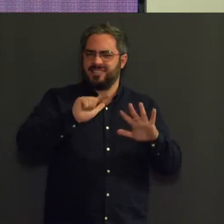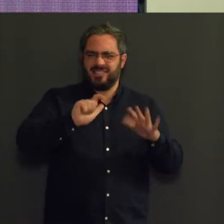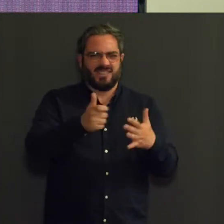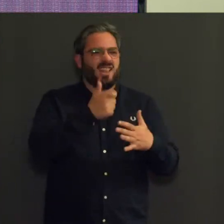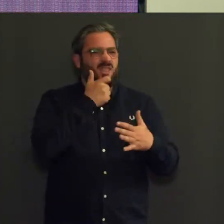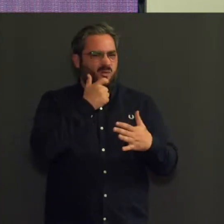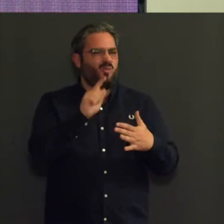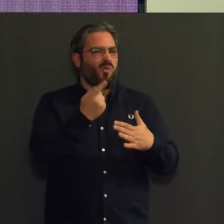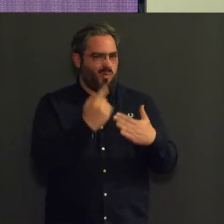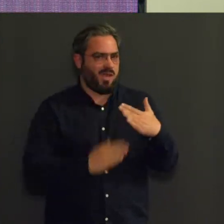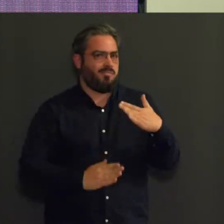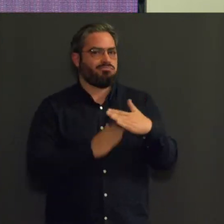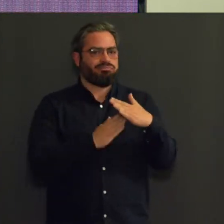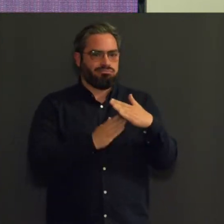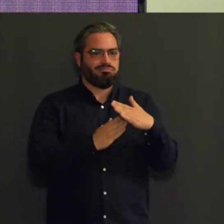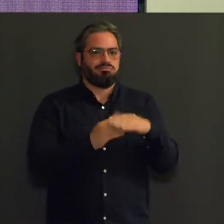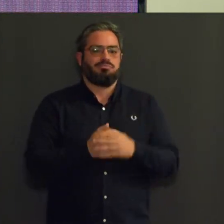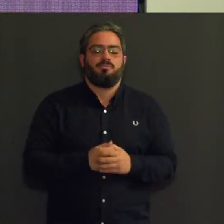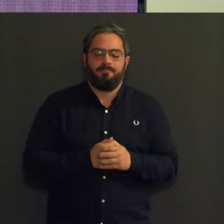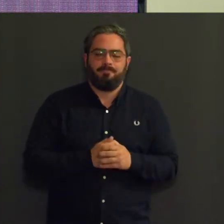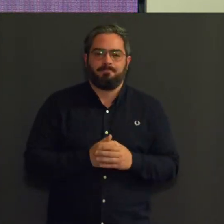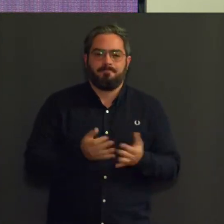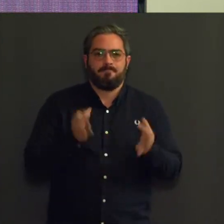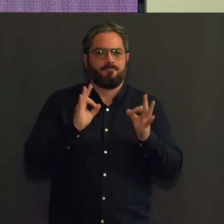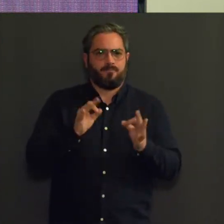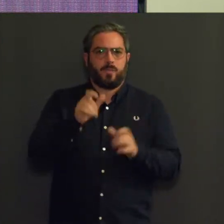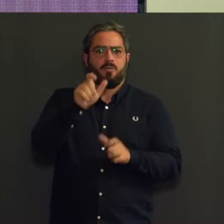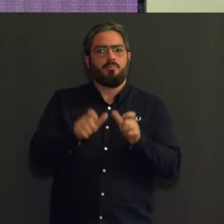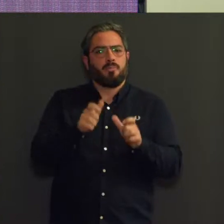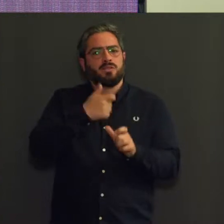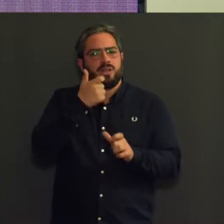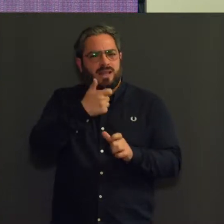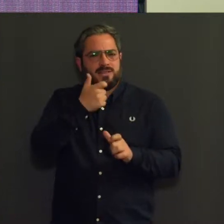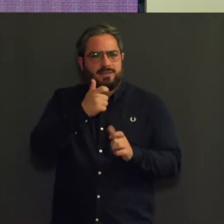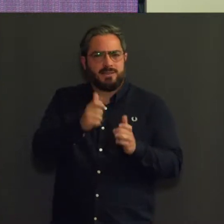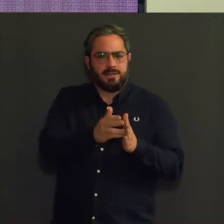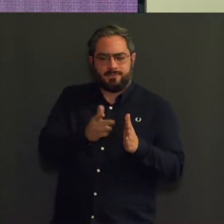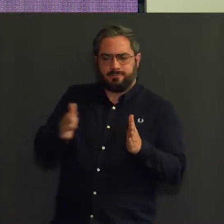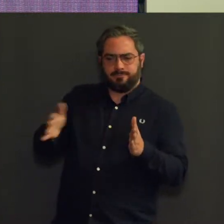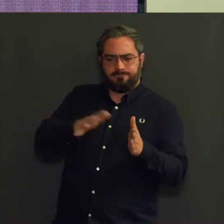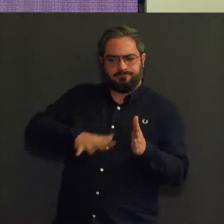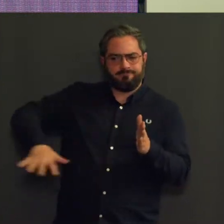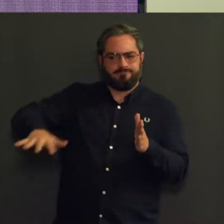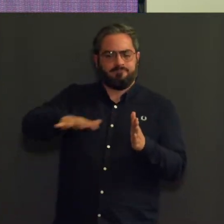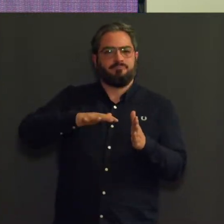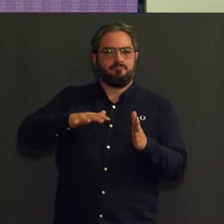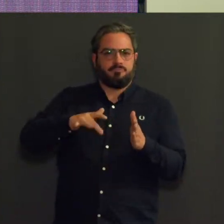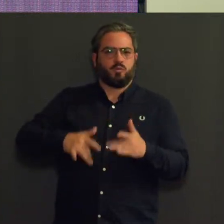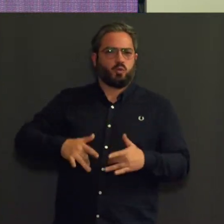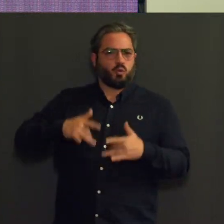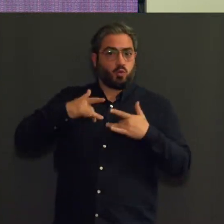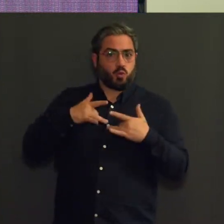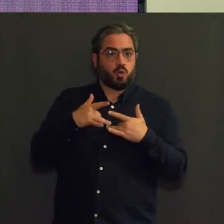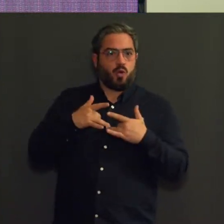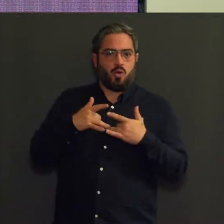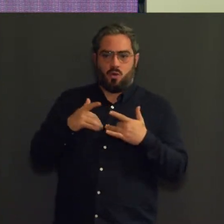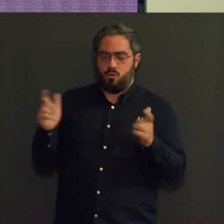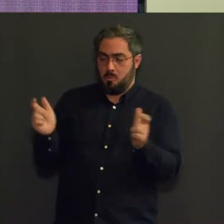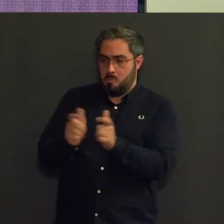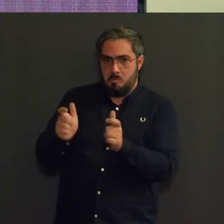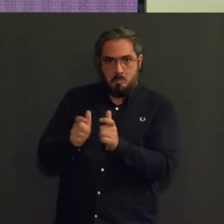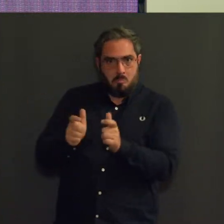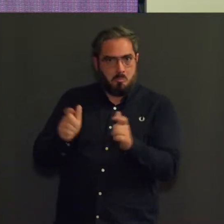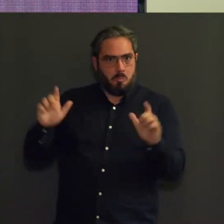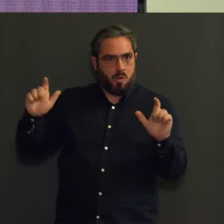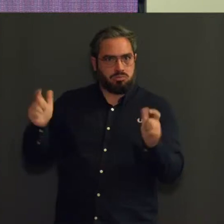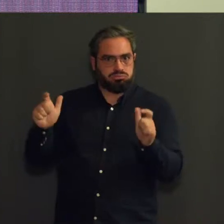ans. En contraste, chez les personnes les plus âgées, on a maintenant des prélèvements de moins en moins fréquemment positifs,